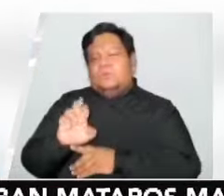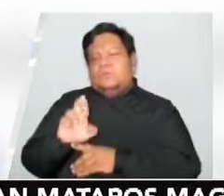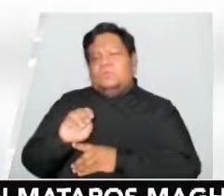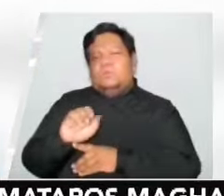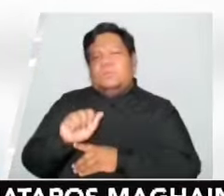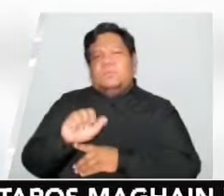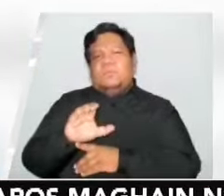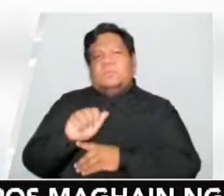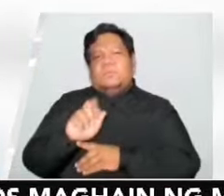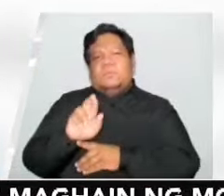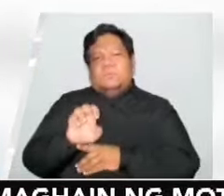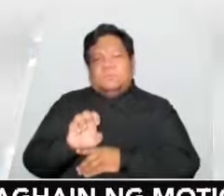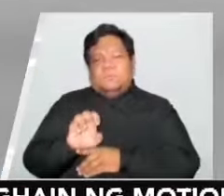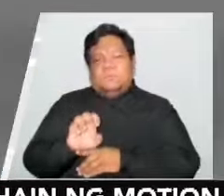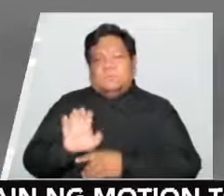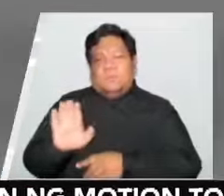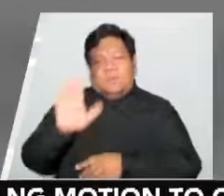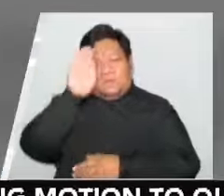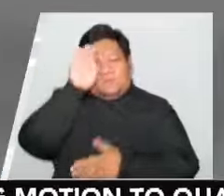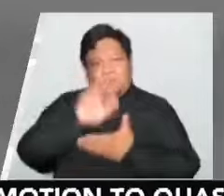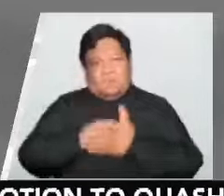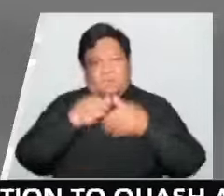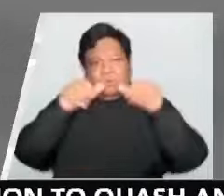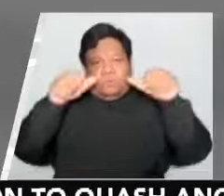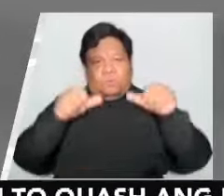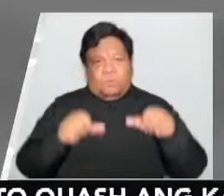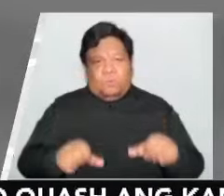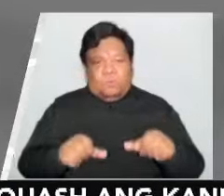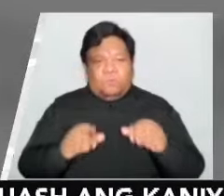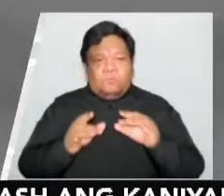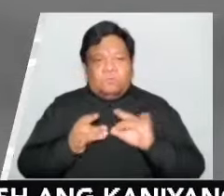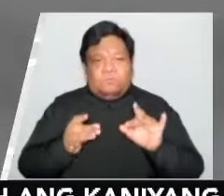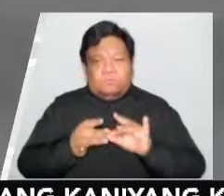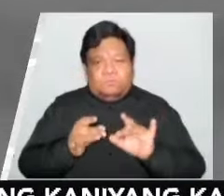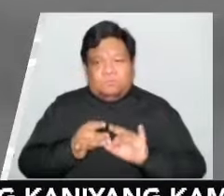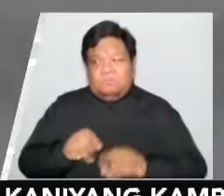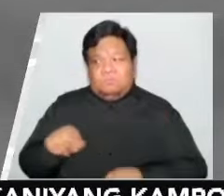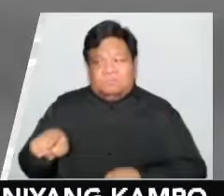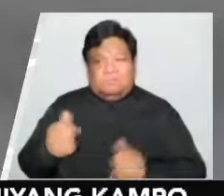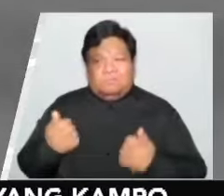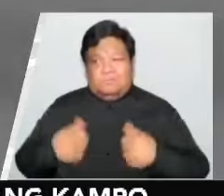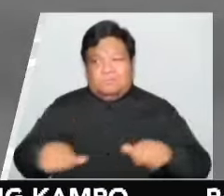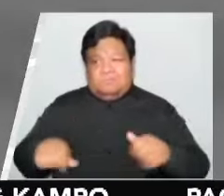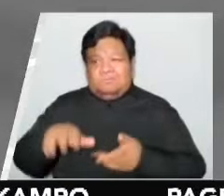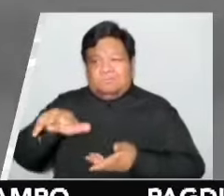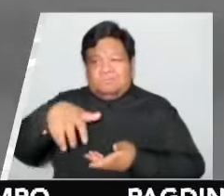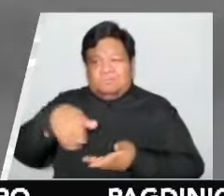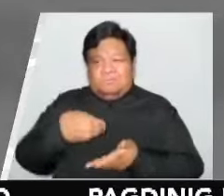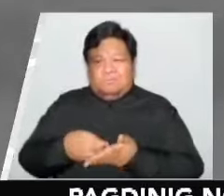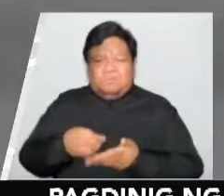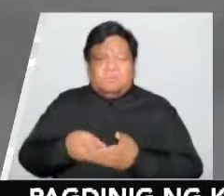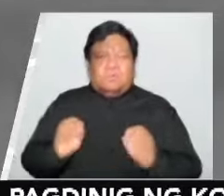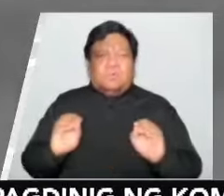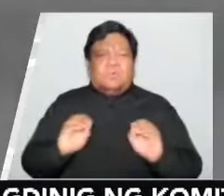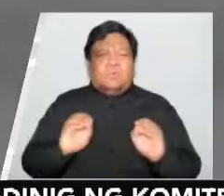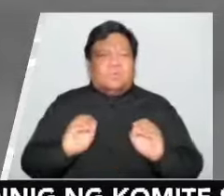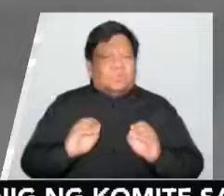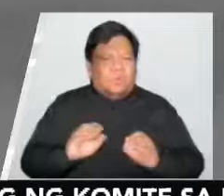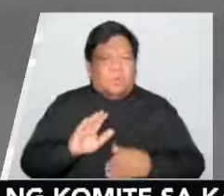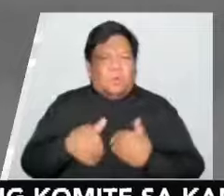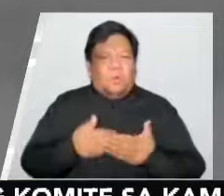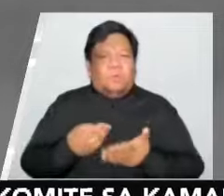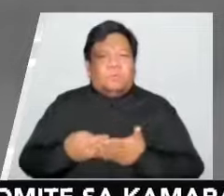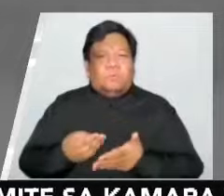ni nerry na si Chito Miranda iginiit niyang walang kinuhang pera ang kanyang misis lahat ng pera na taraw sa isang